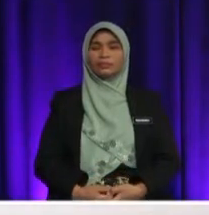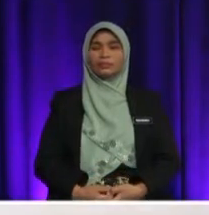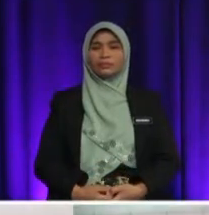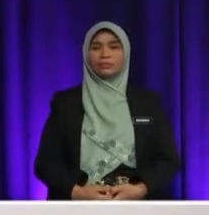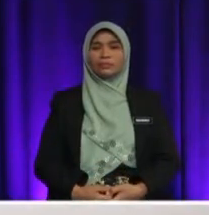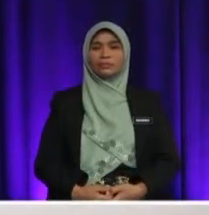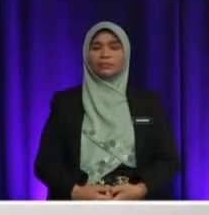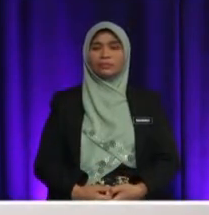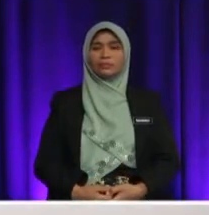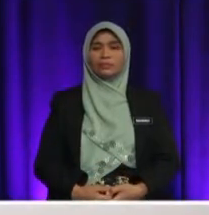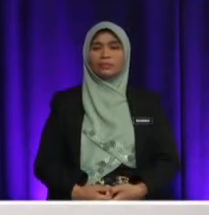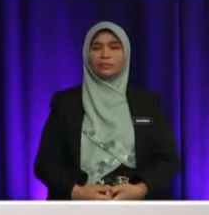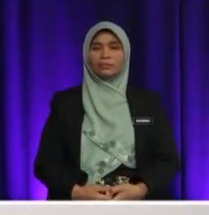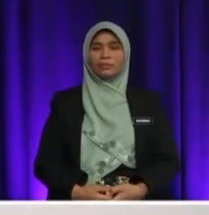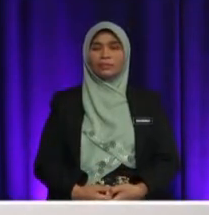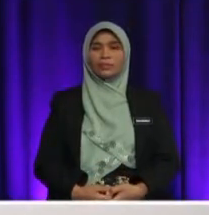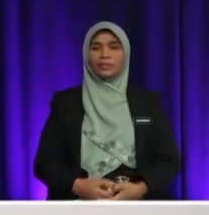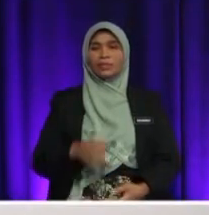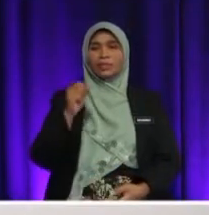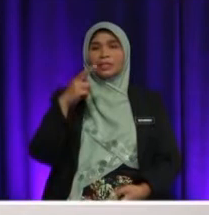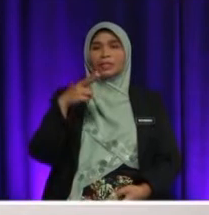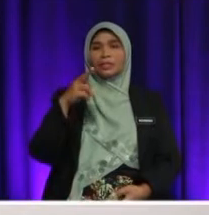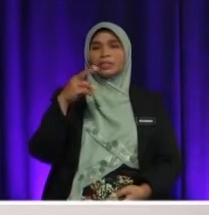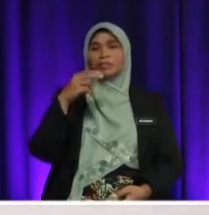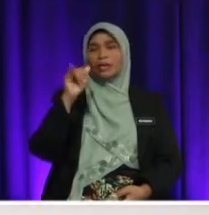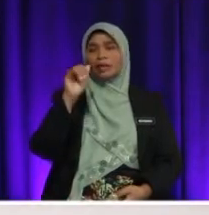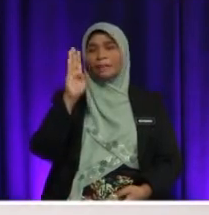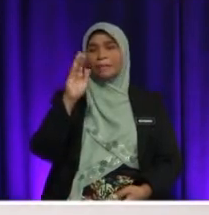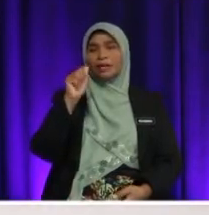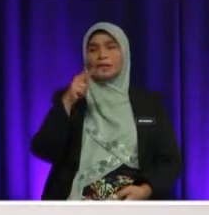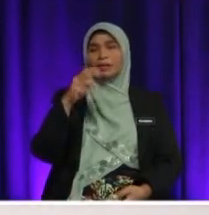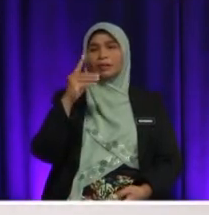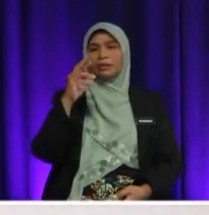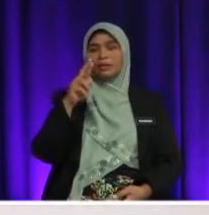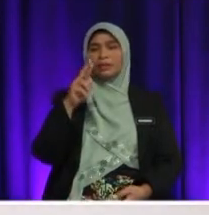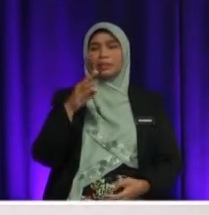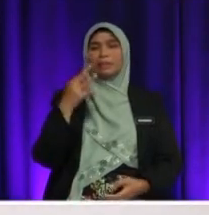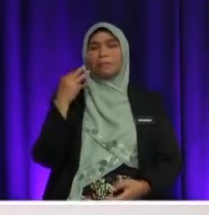Hai Ambillah rezekikan Syahbandar beberapa lamanya make